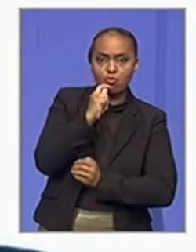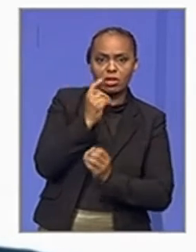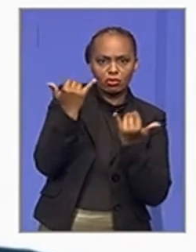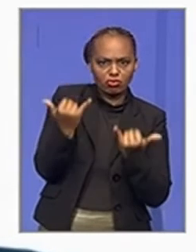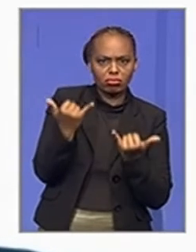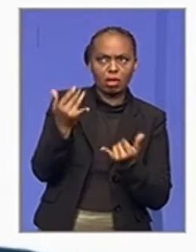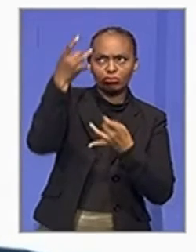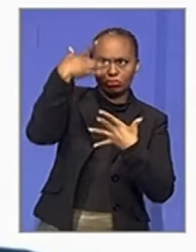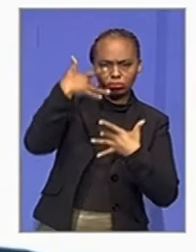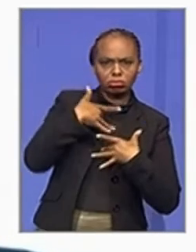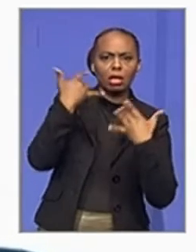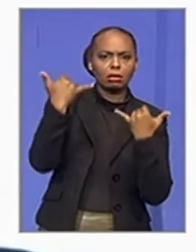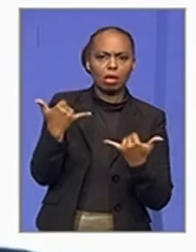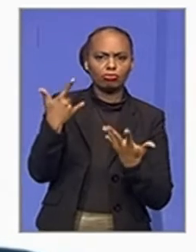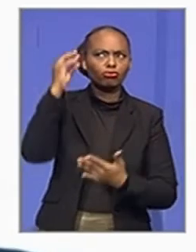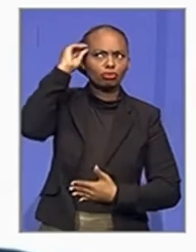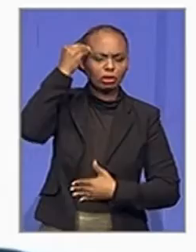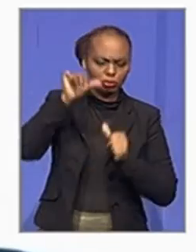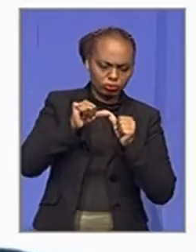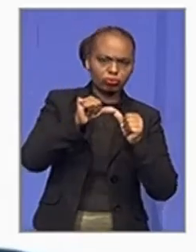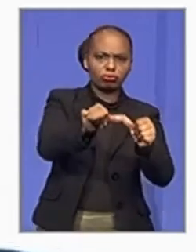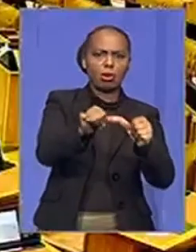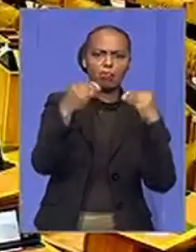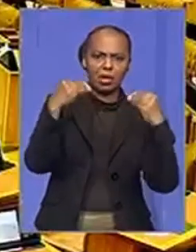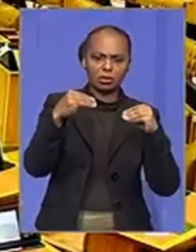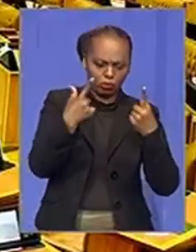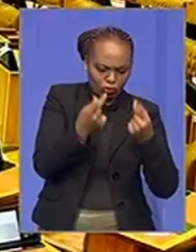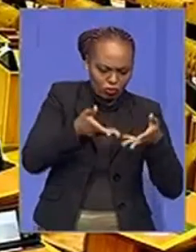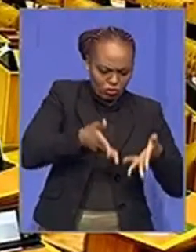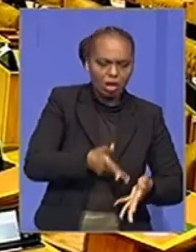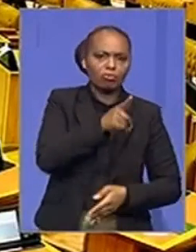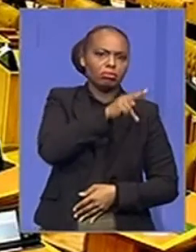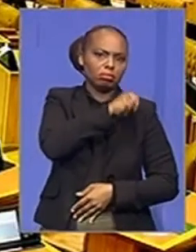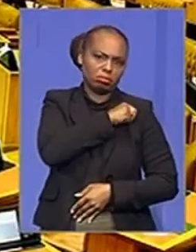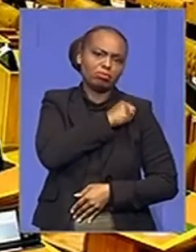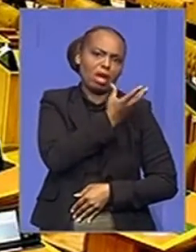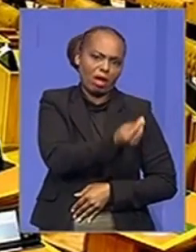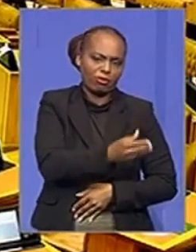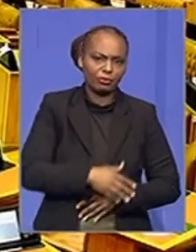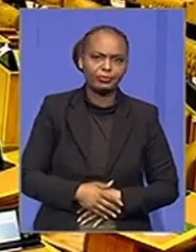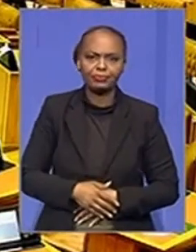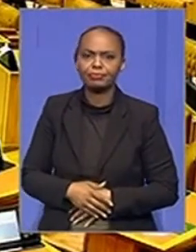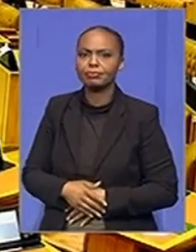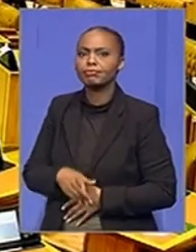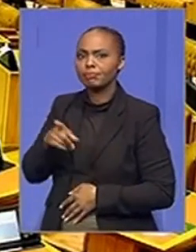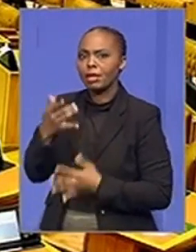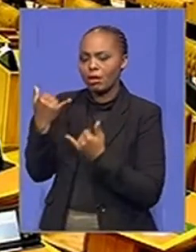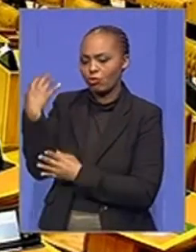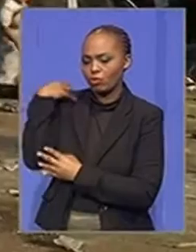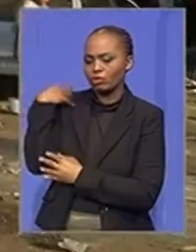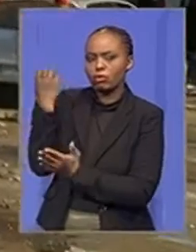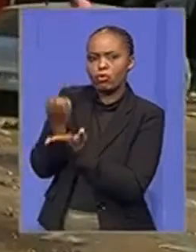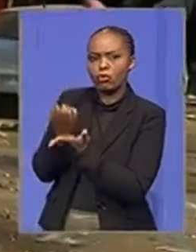given an indication that they are keen to continue with KwaZulu-Natal. Kgabagare ditona mo mererong ya ikonomi di solofetse go dira